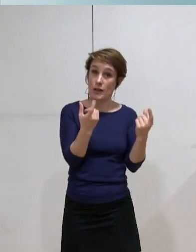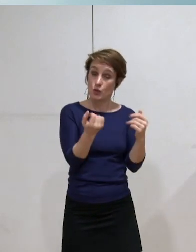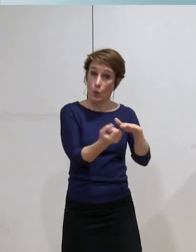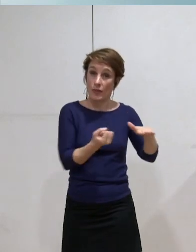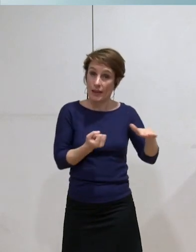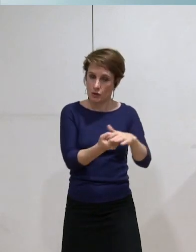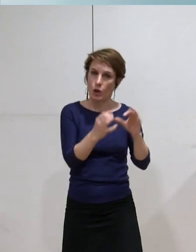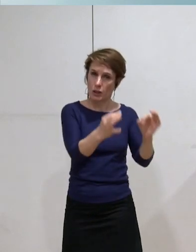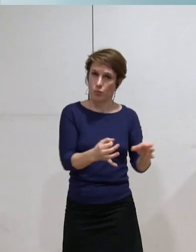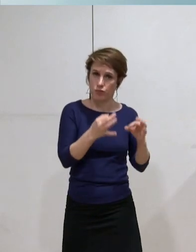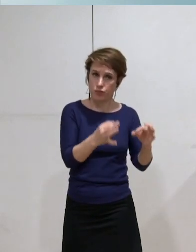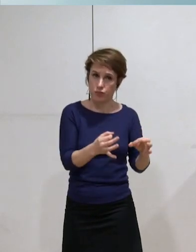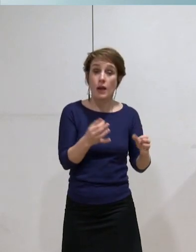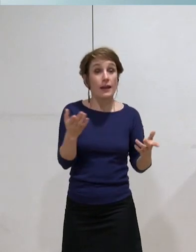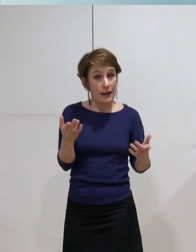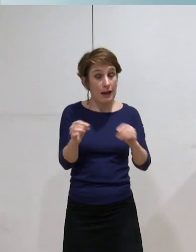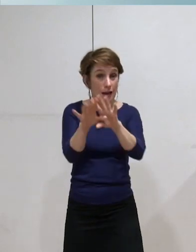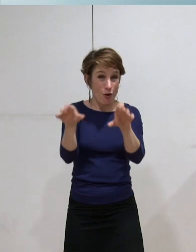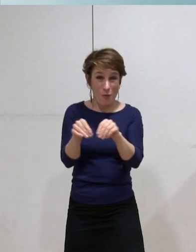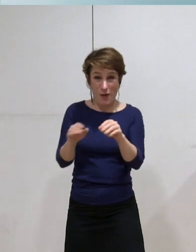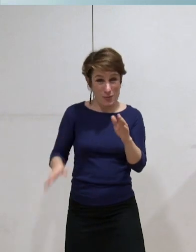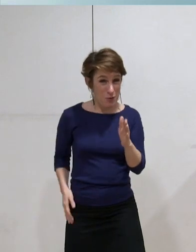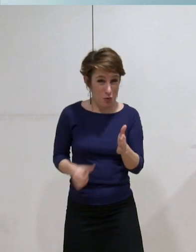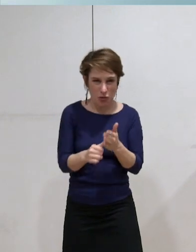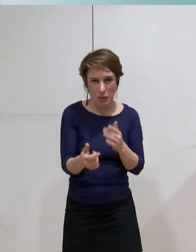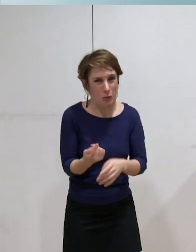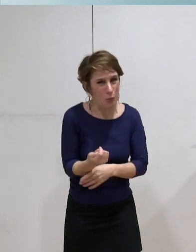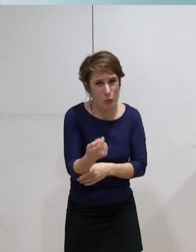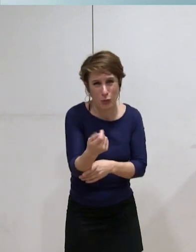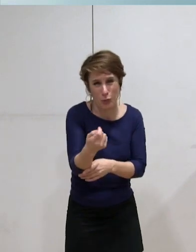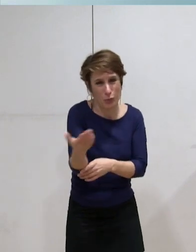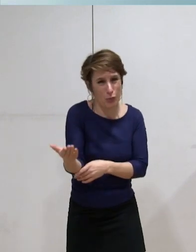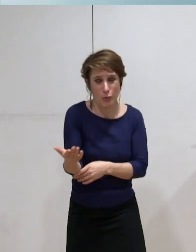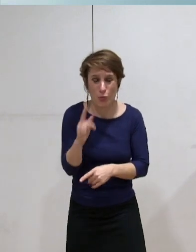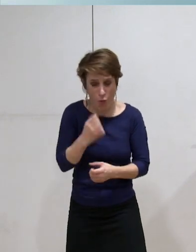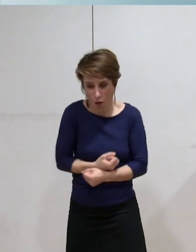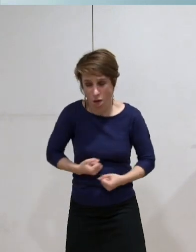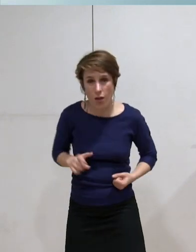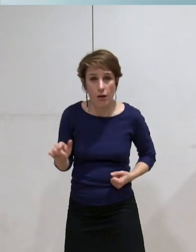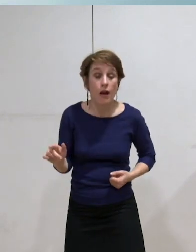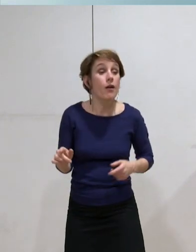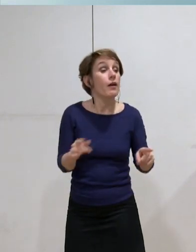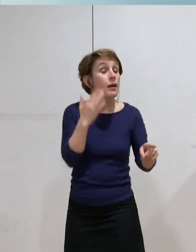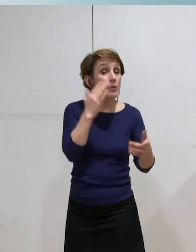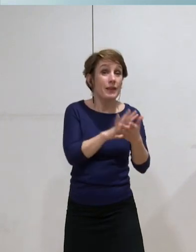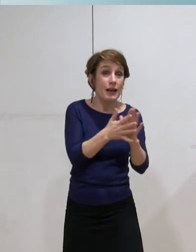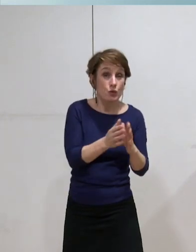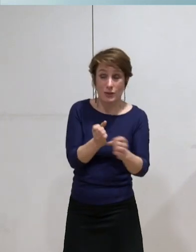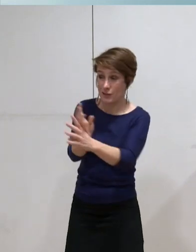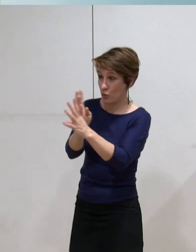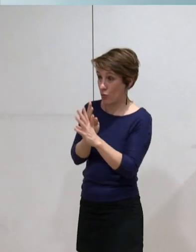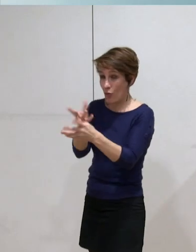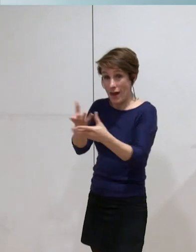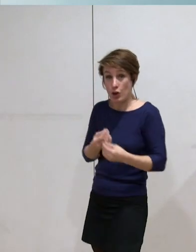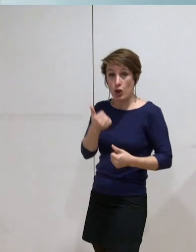des capacités contributives des familles très faibles à chaque fois que ces association recevait un enfant en plus ou ou